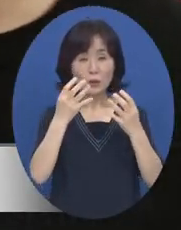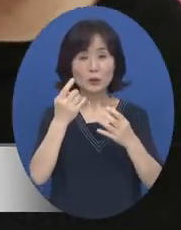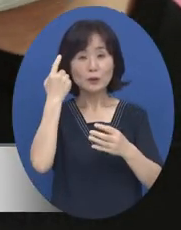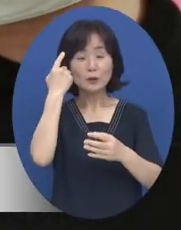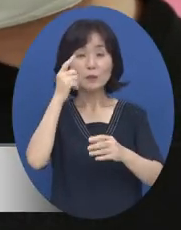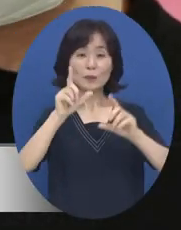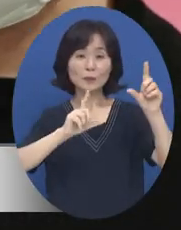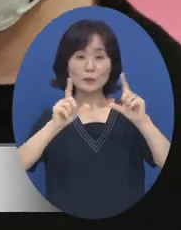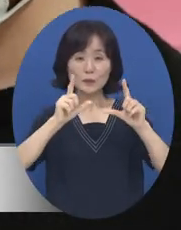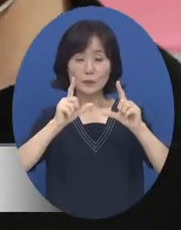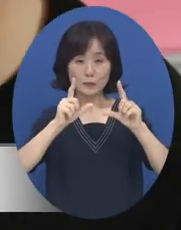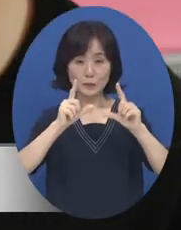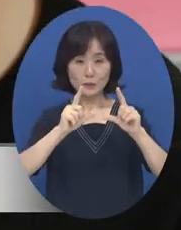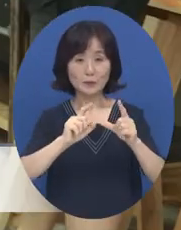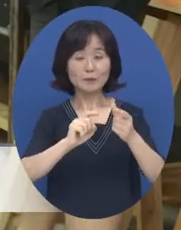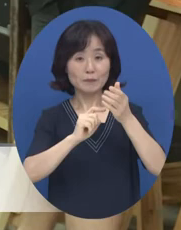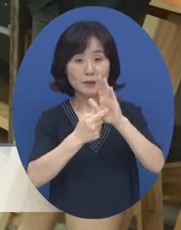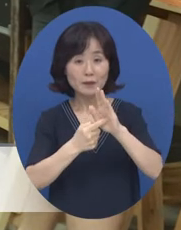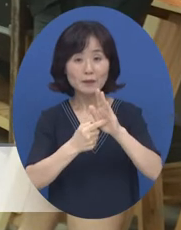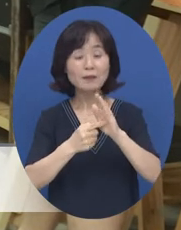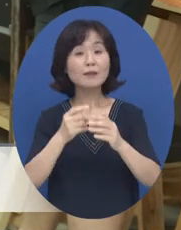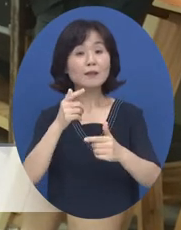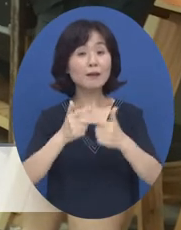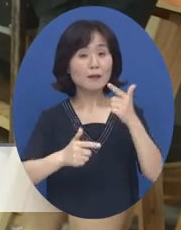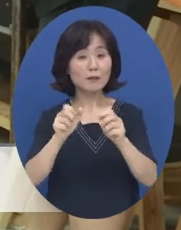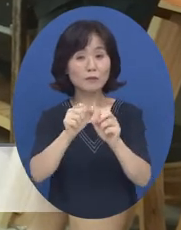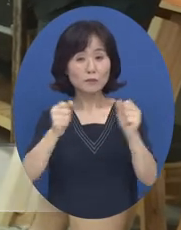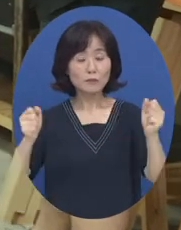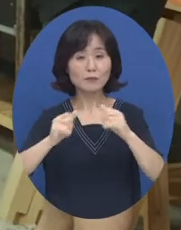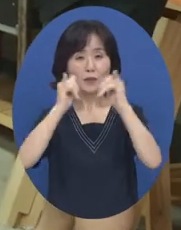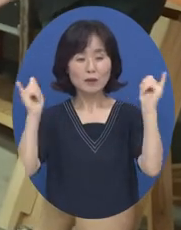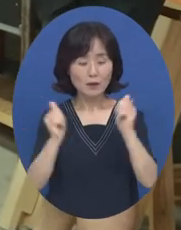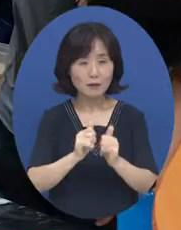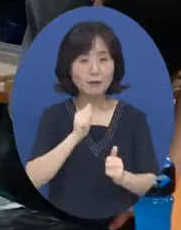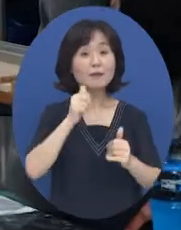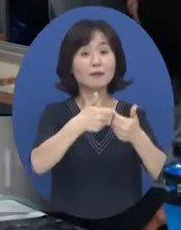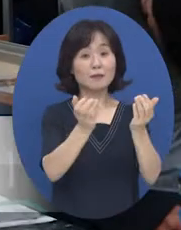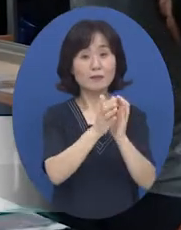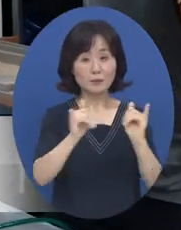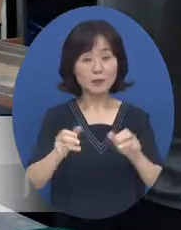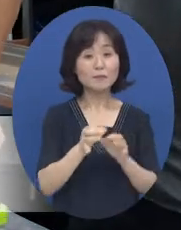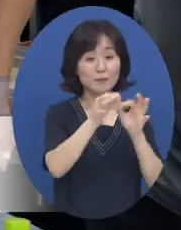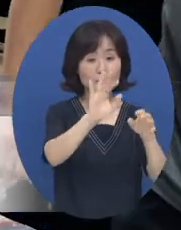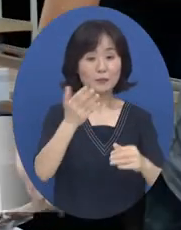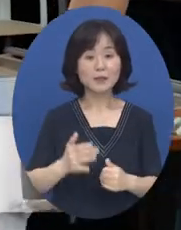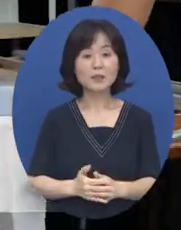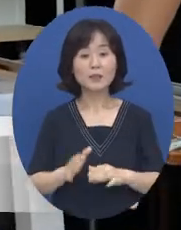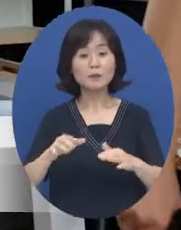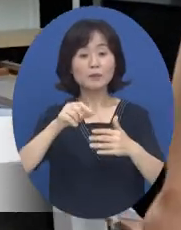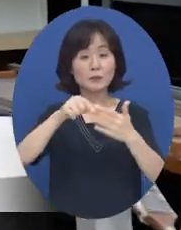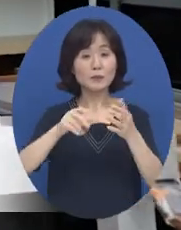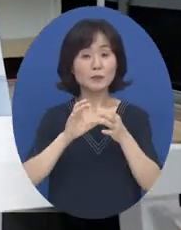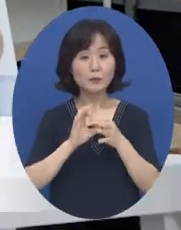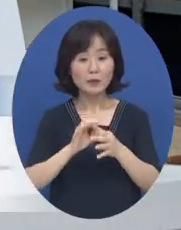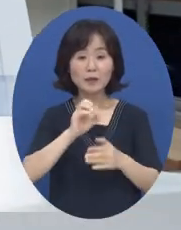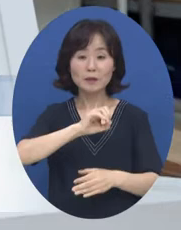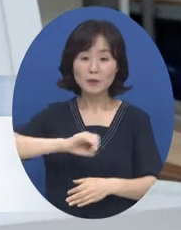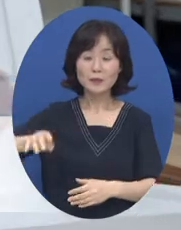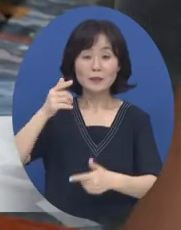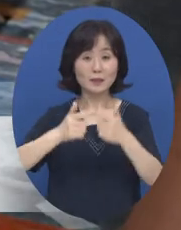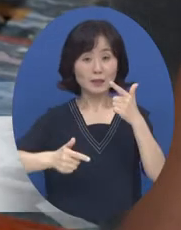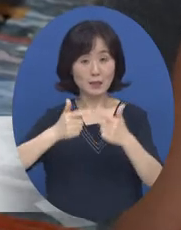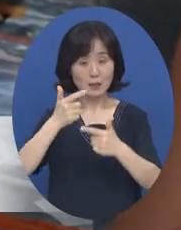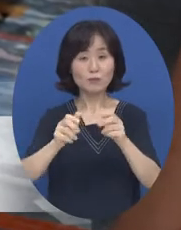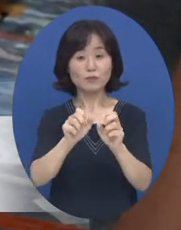재탄생된 업사이클링 가구는 사회 취약계층에게 기부합니다. 이번 프로젝트를 통해서 버려지는